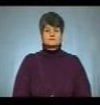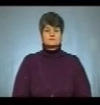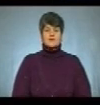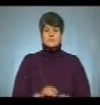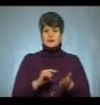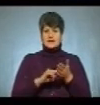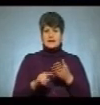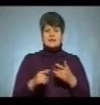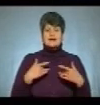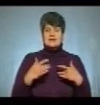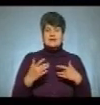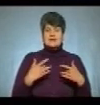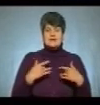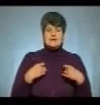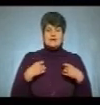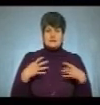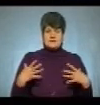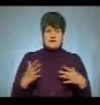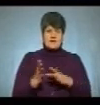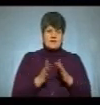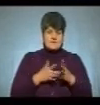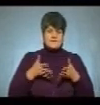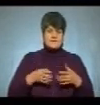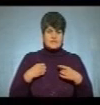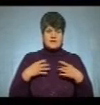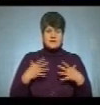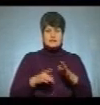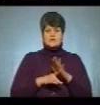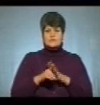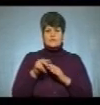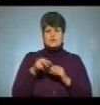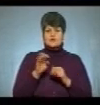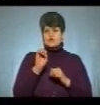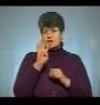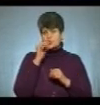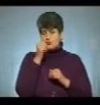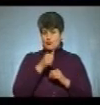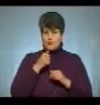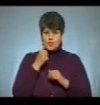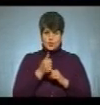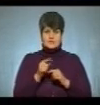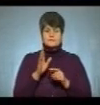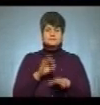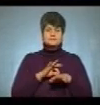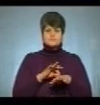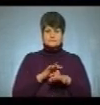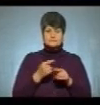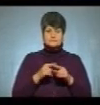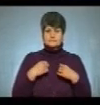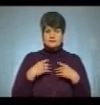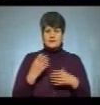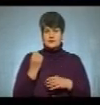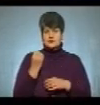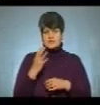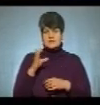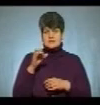Зазначу, різдвяна феєрія – щорічний фестиваль у Теребовлі, який започаткували у 2014 році. Відбувається святкове дійство